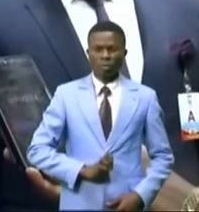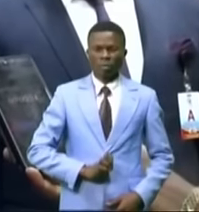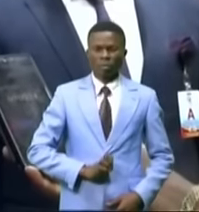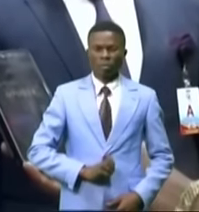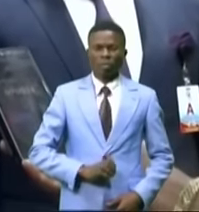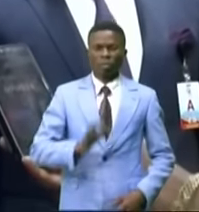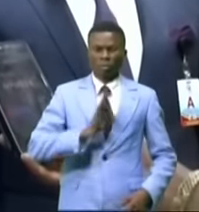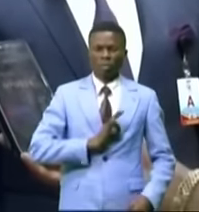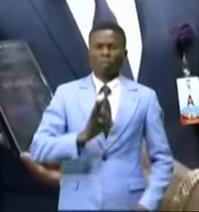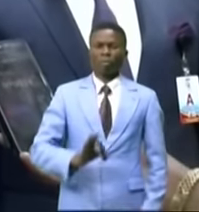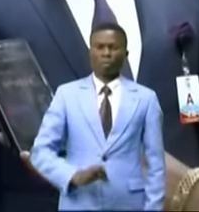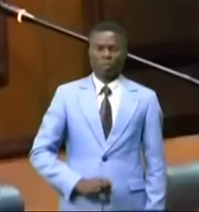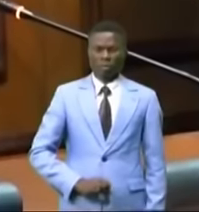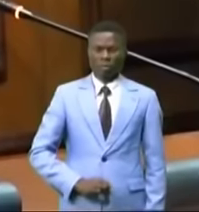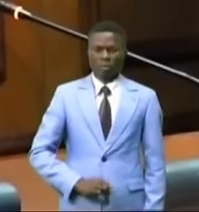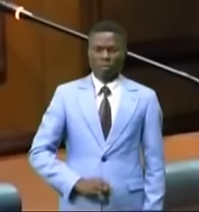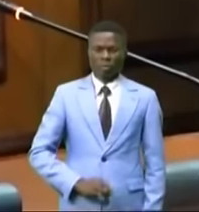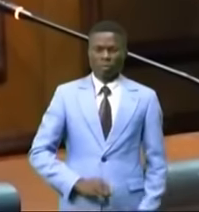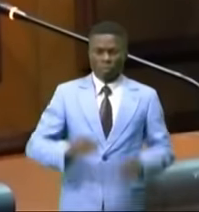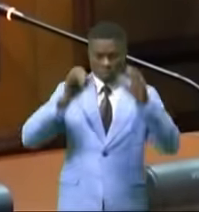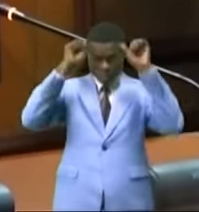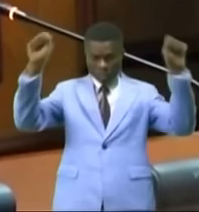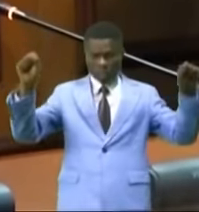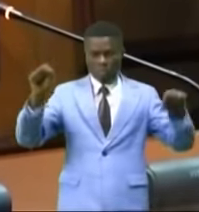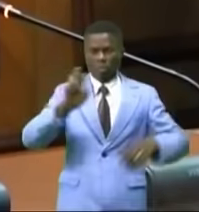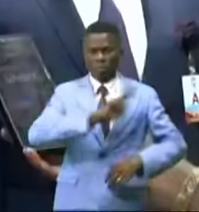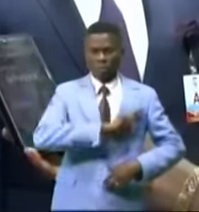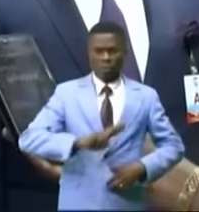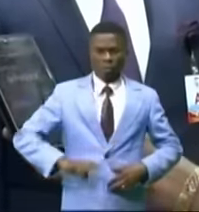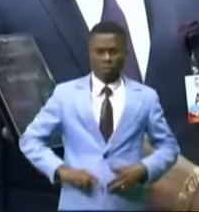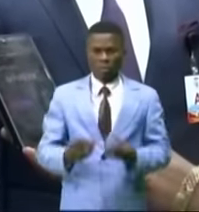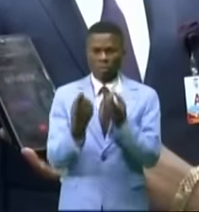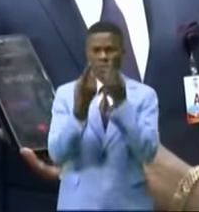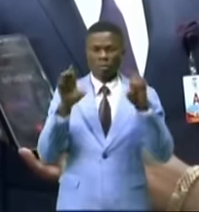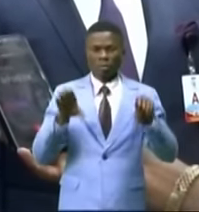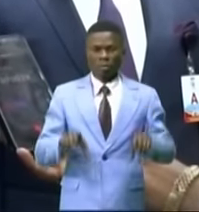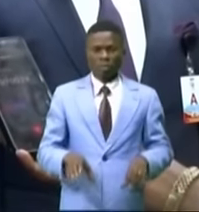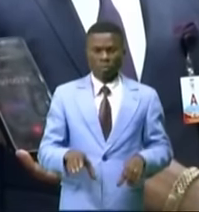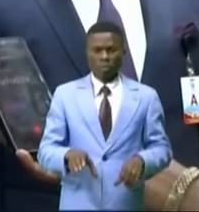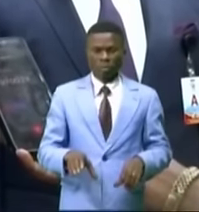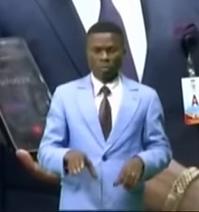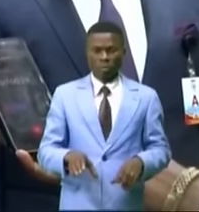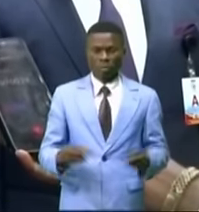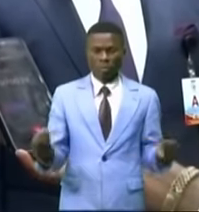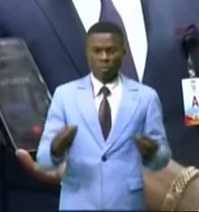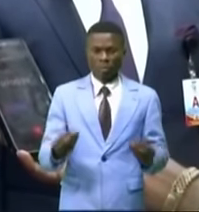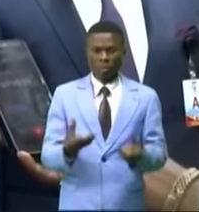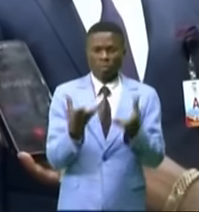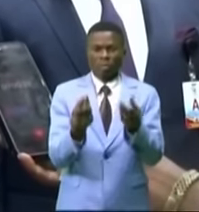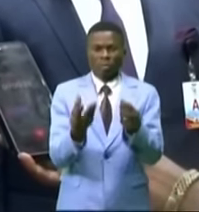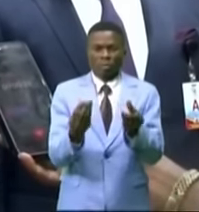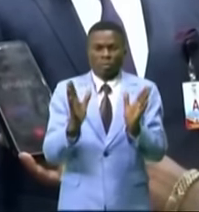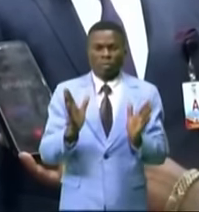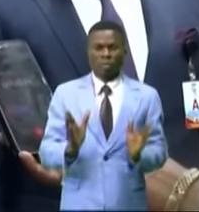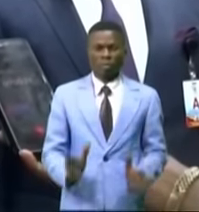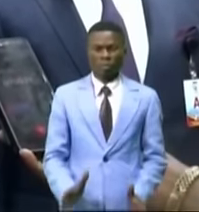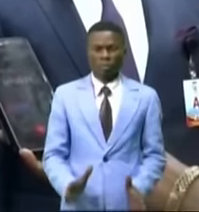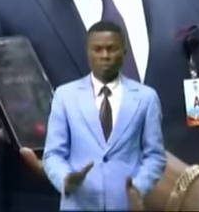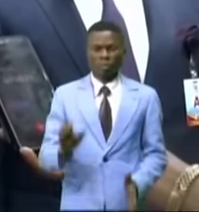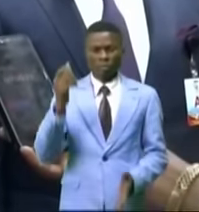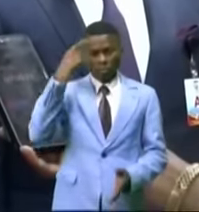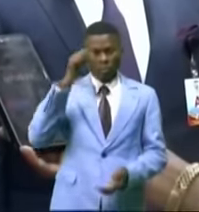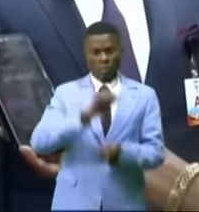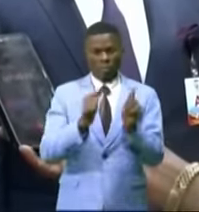Félix Antoine Tshisekedi Tshilombo, président de la République démocratique du Congo, par ailleurs facilitateur au processus